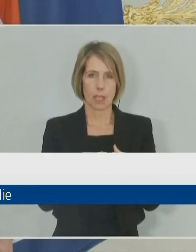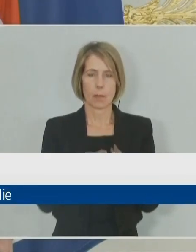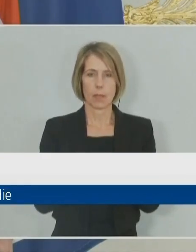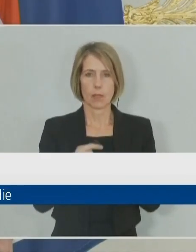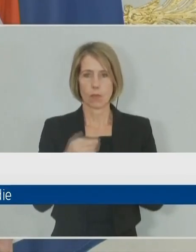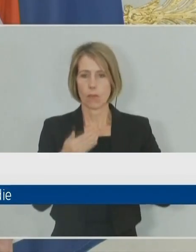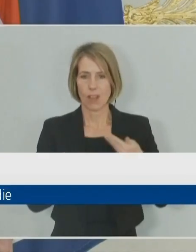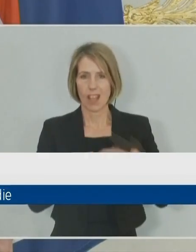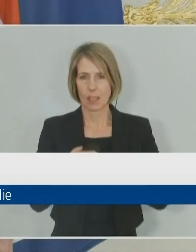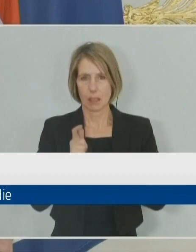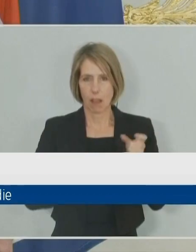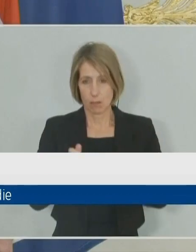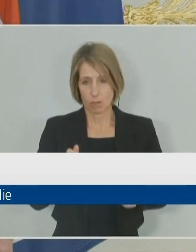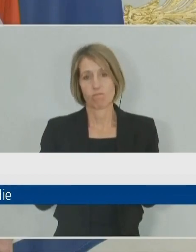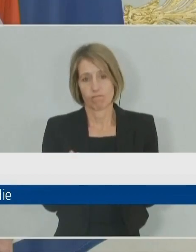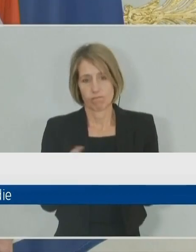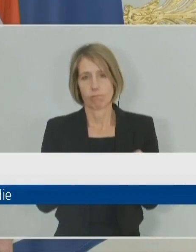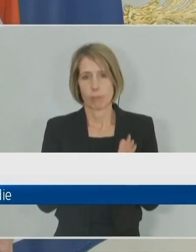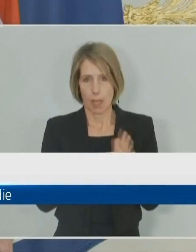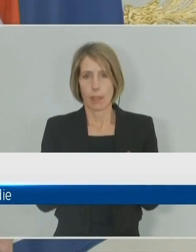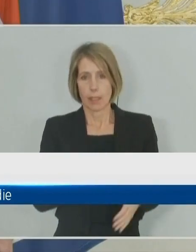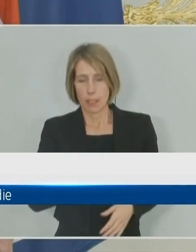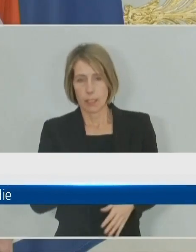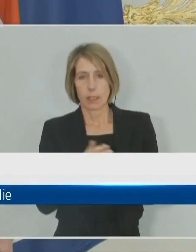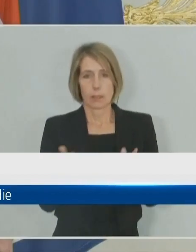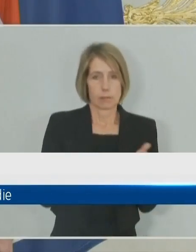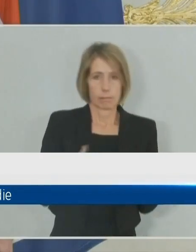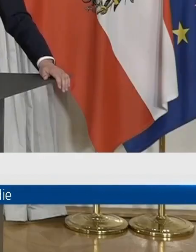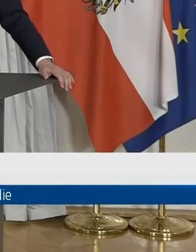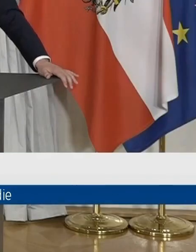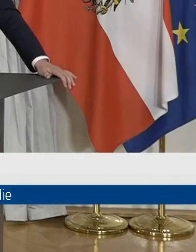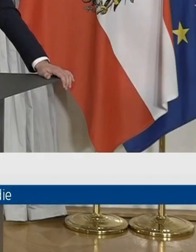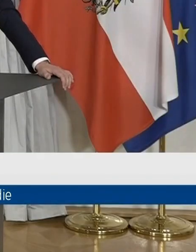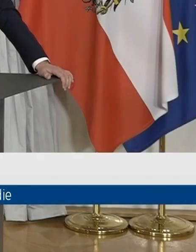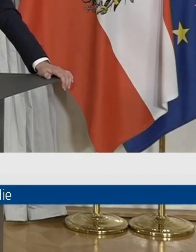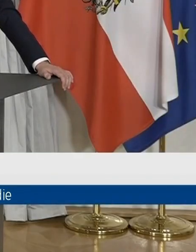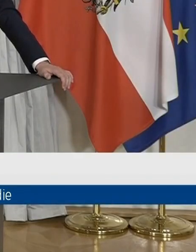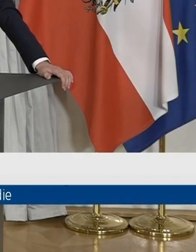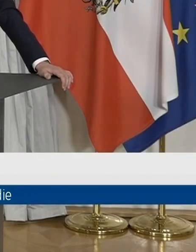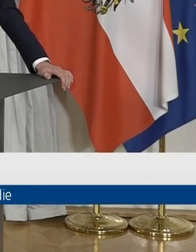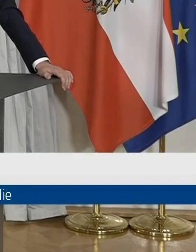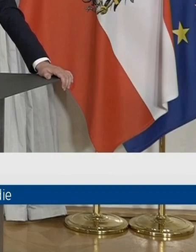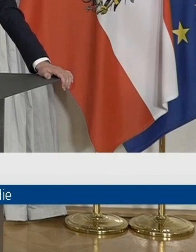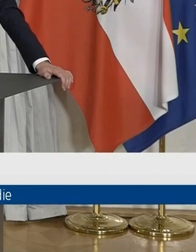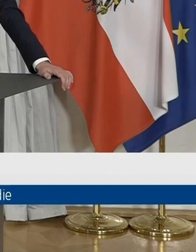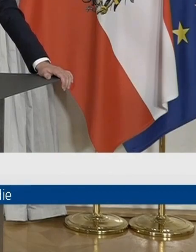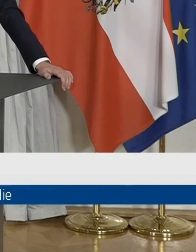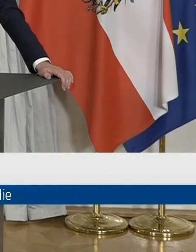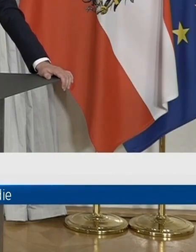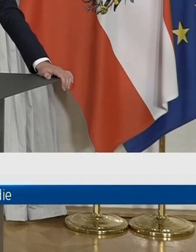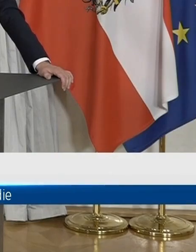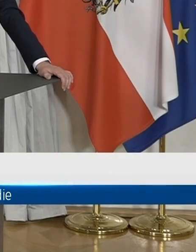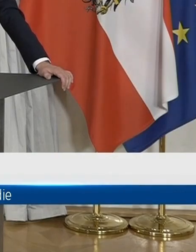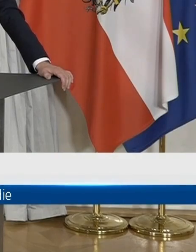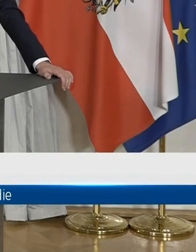të gjetjes së zgjidhjeve të qëndrueshme në këtë drejtim. Agjencia shtypit, Thomas